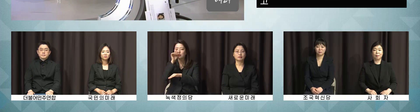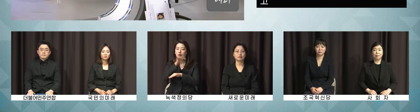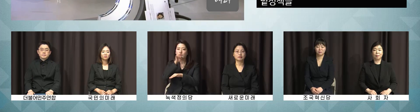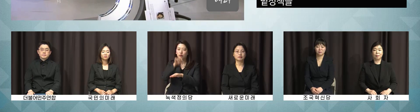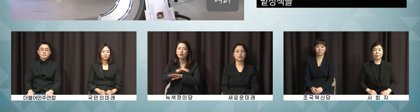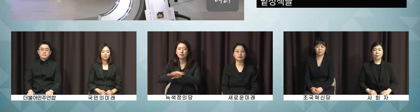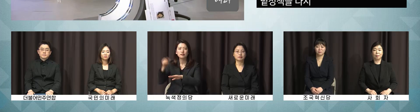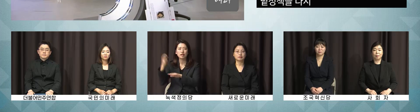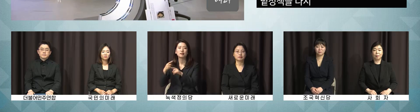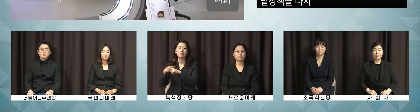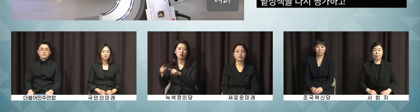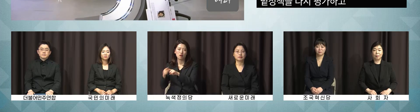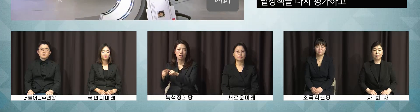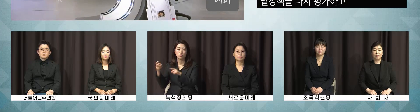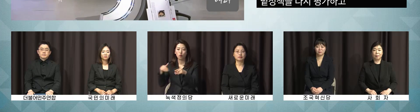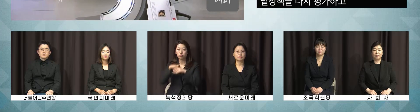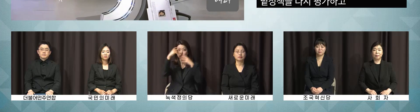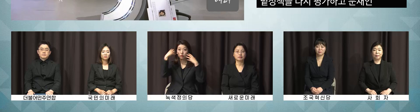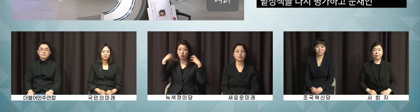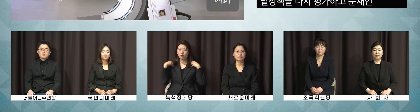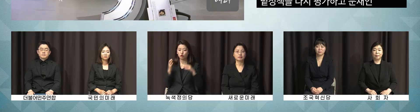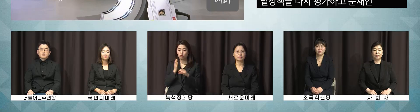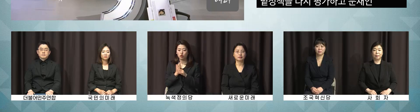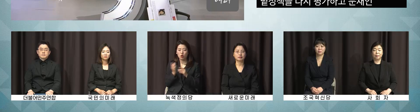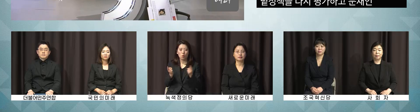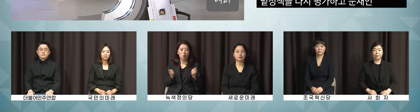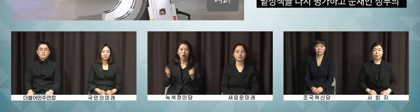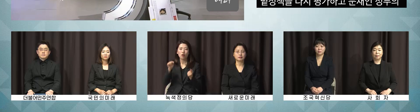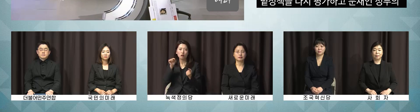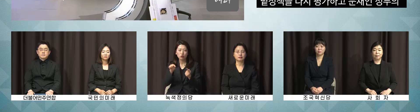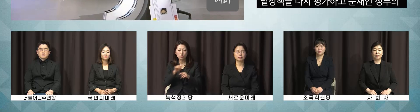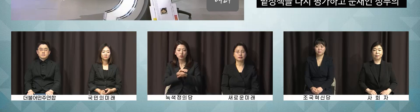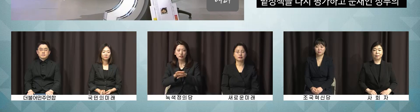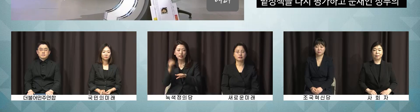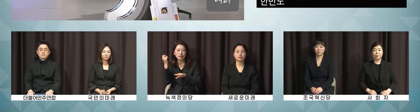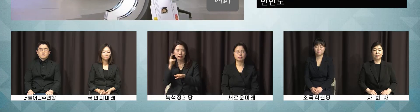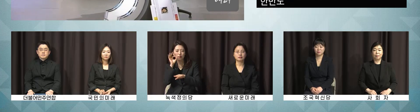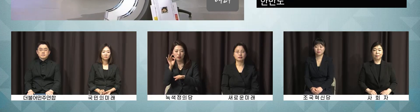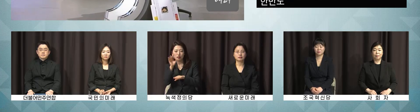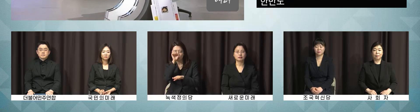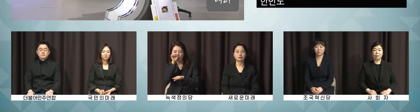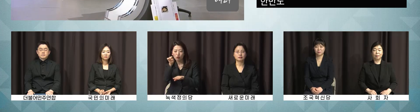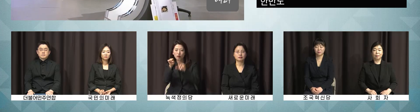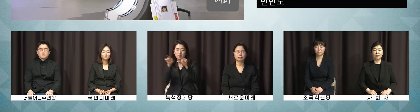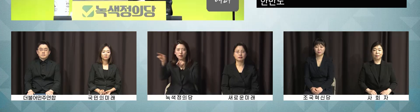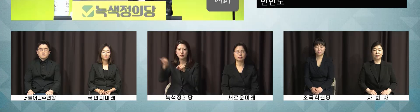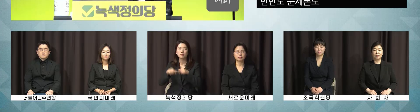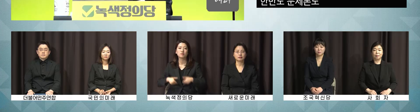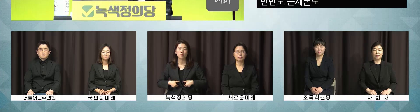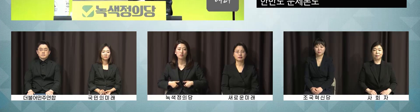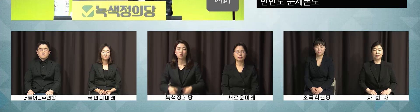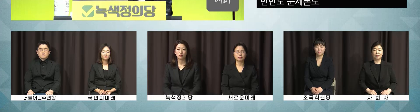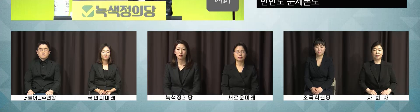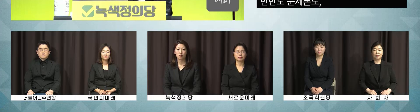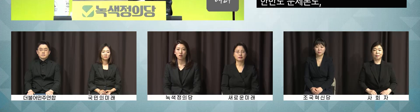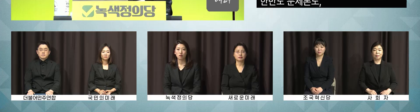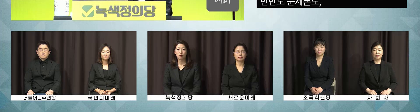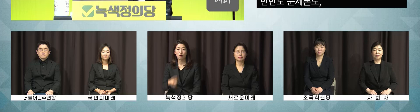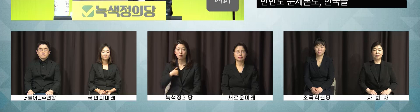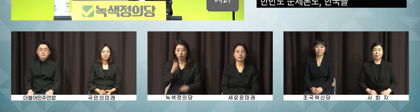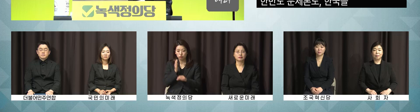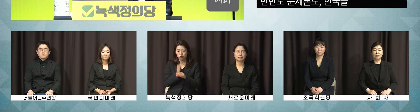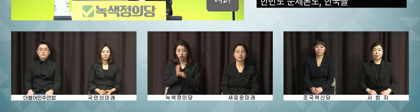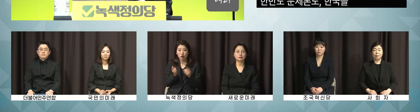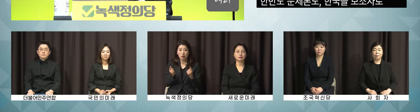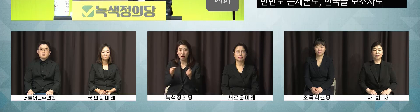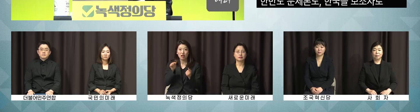한반도 운전자론의 한계도 짚을 필요가 있습니다. 미국과 북한의 핵심 논의로 놓고 한국이 보조자로 넣었을 때 결국 실패한